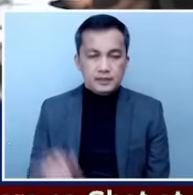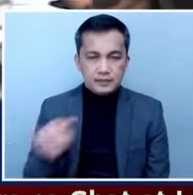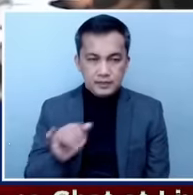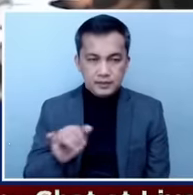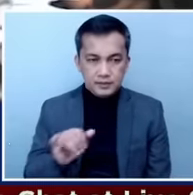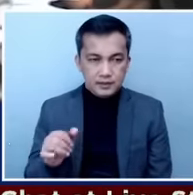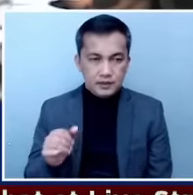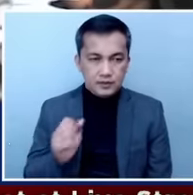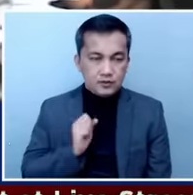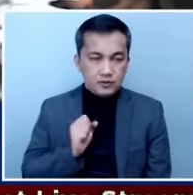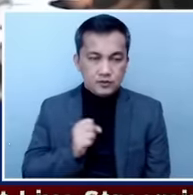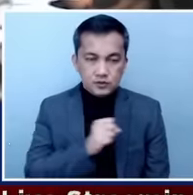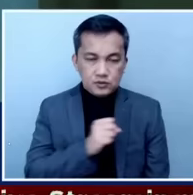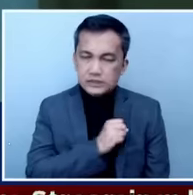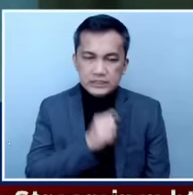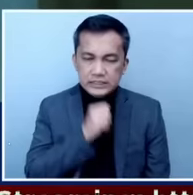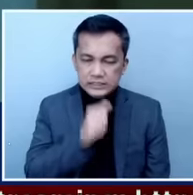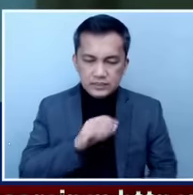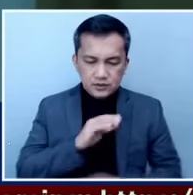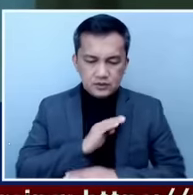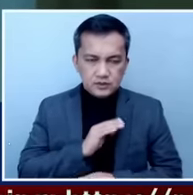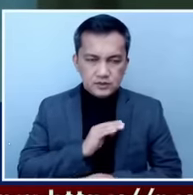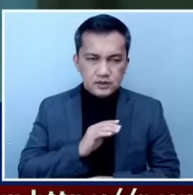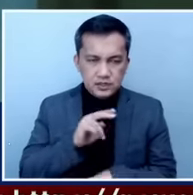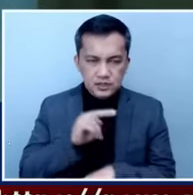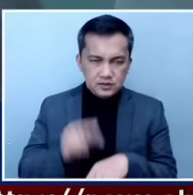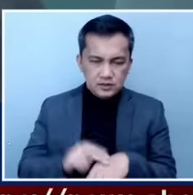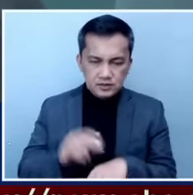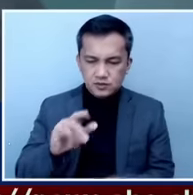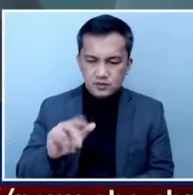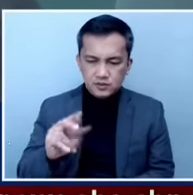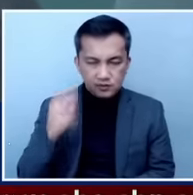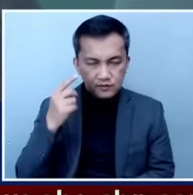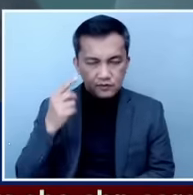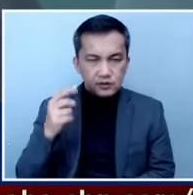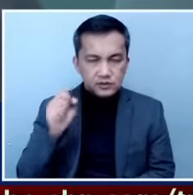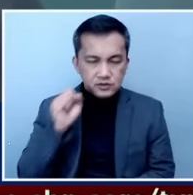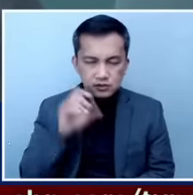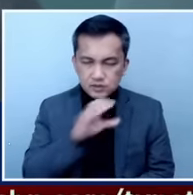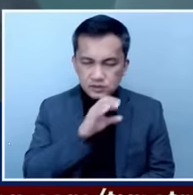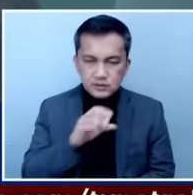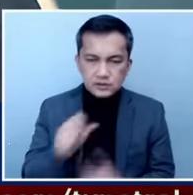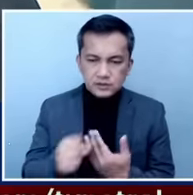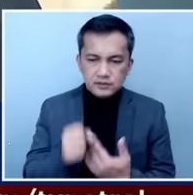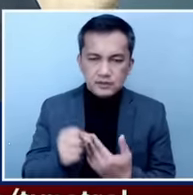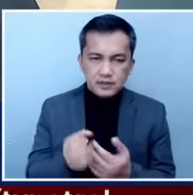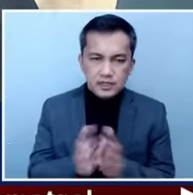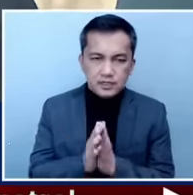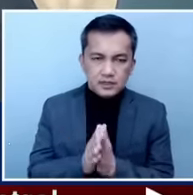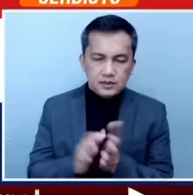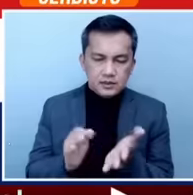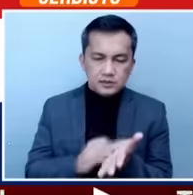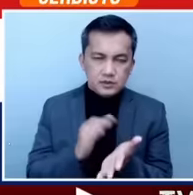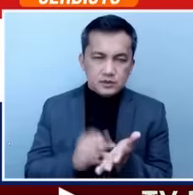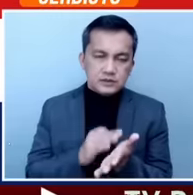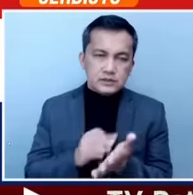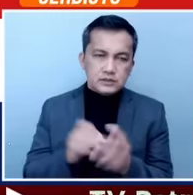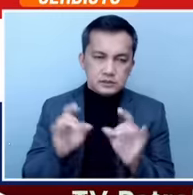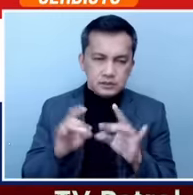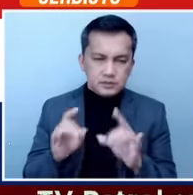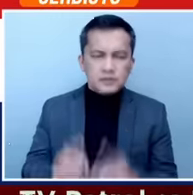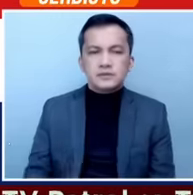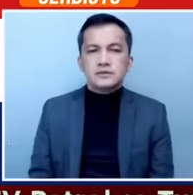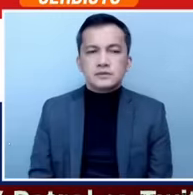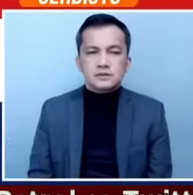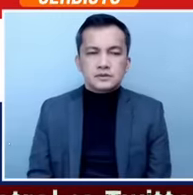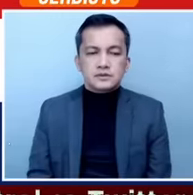mambabatas, hindi kontento ang National Commission for Senior Citizens sa simpleng paghingi ng paumanhin ng Starbucks. Dapat